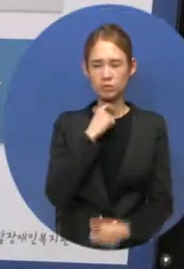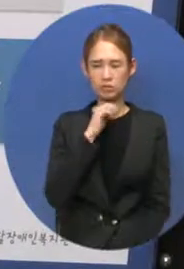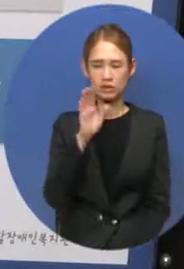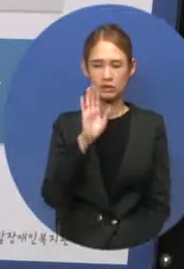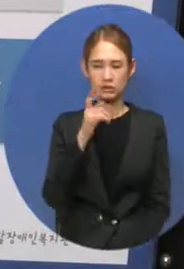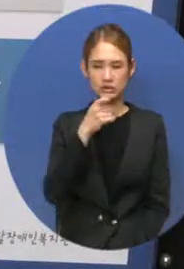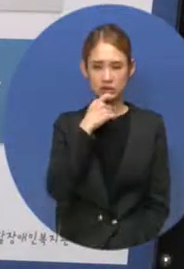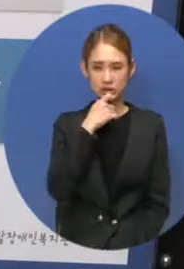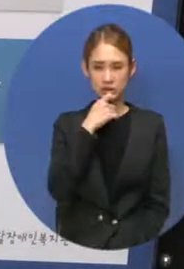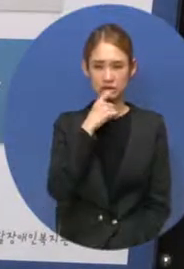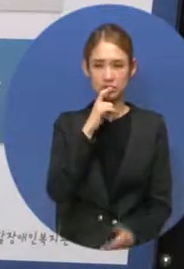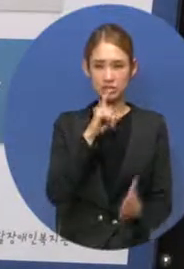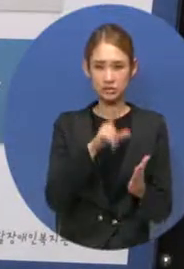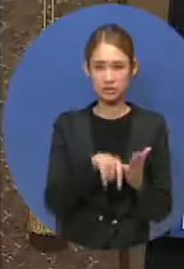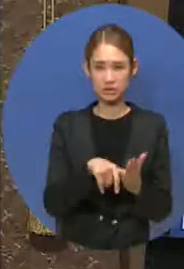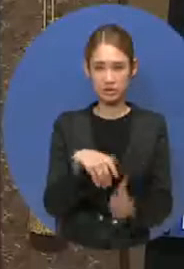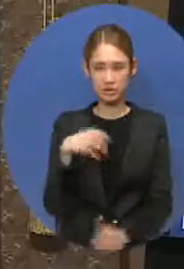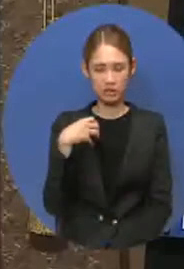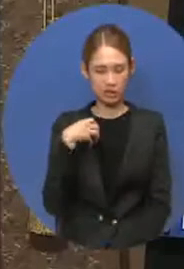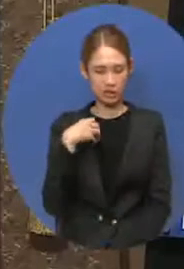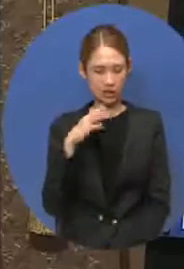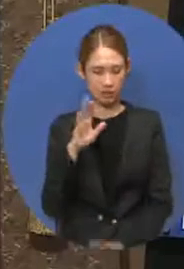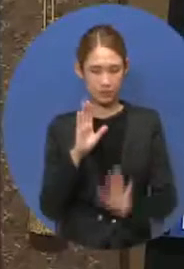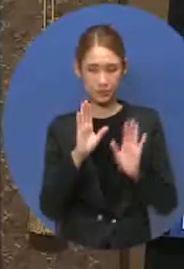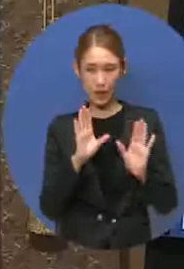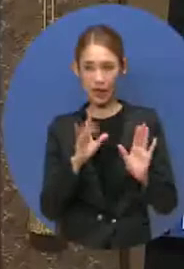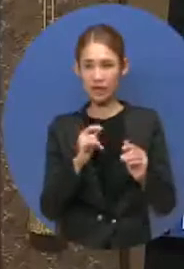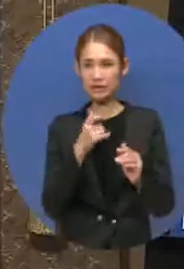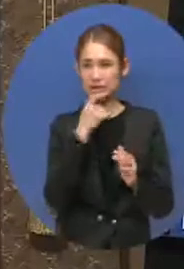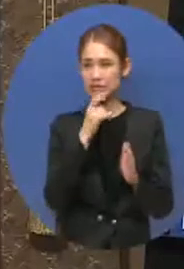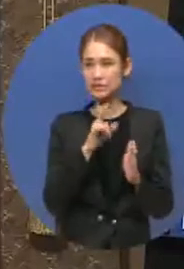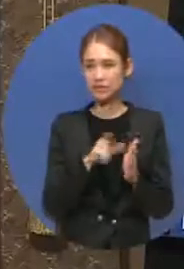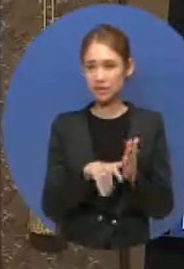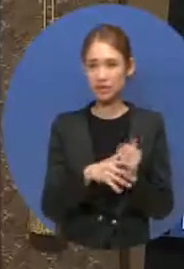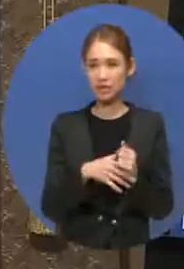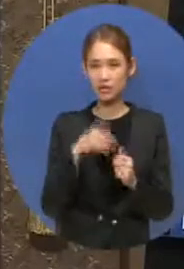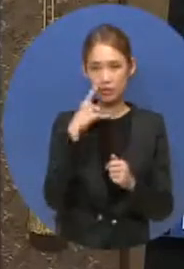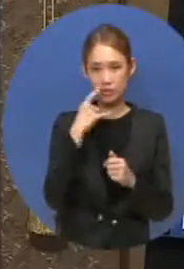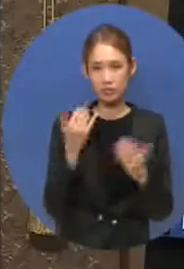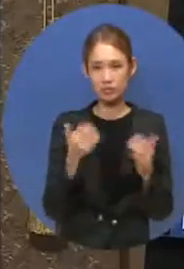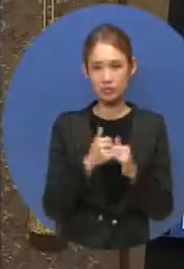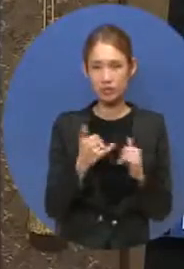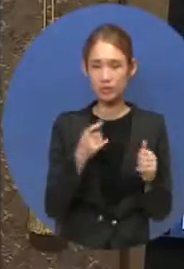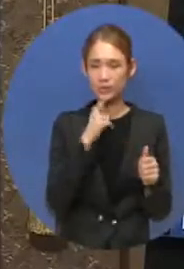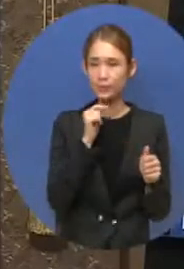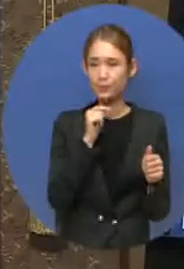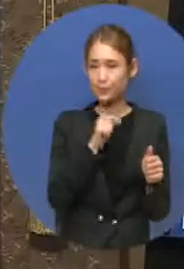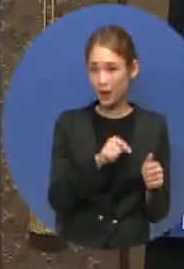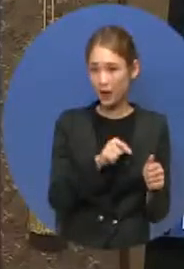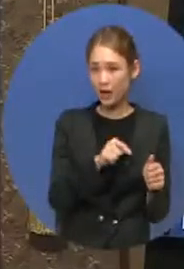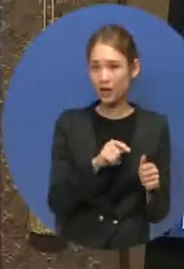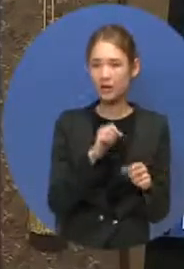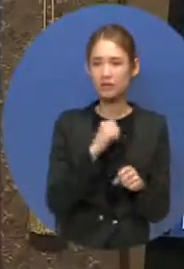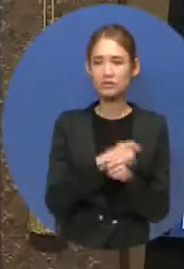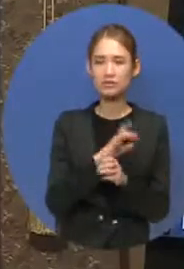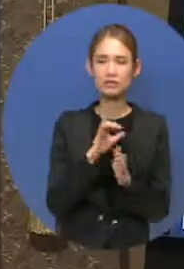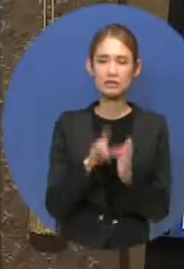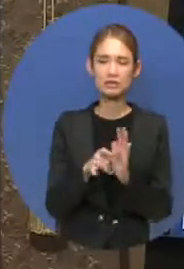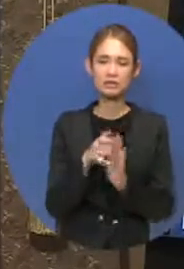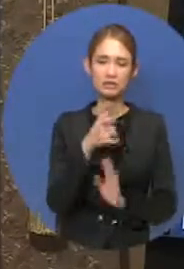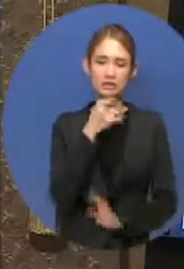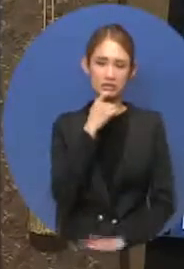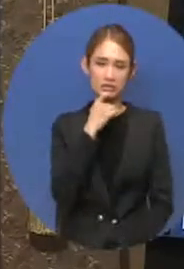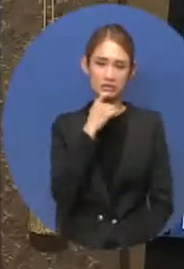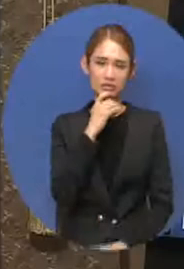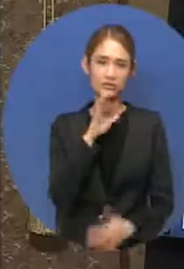때 과제를 회피하고 싶을 때 예를 들면 어머니가 혹은 직원이 뭔가를 하라고 했을 때 하기 싫잖아요. 예.